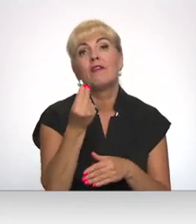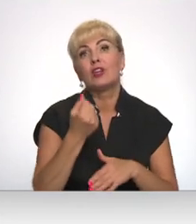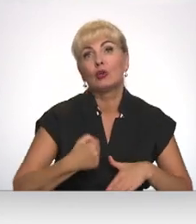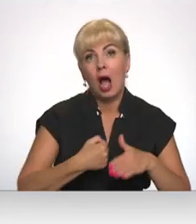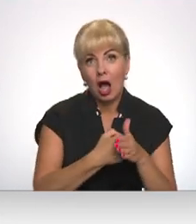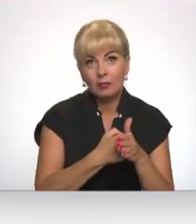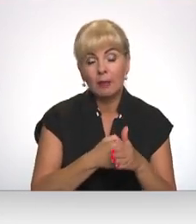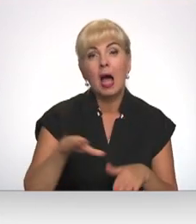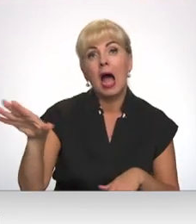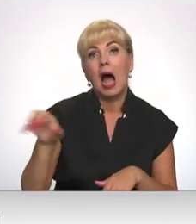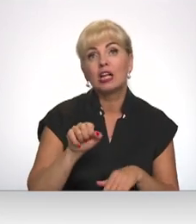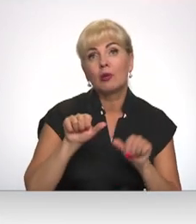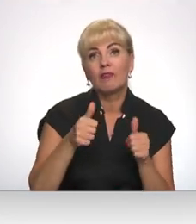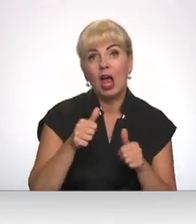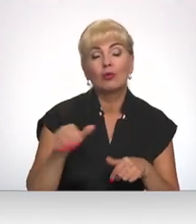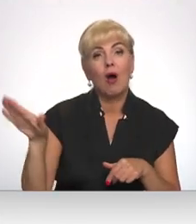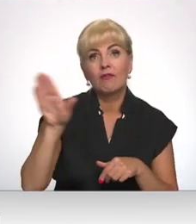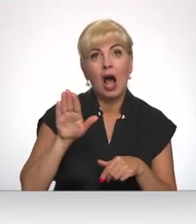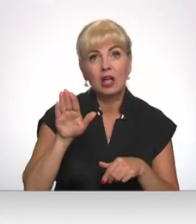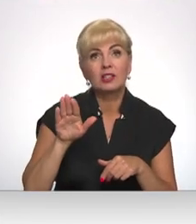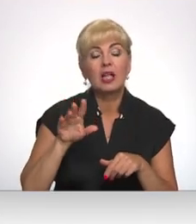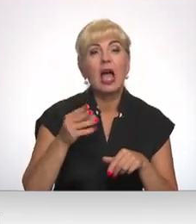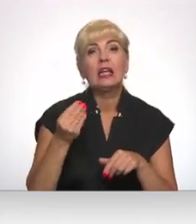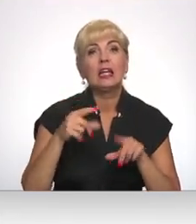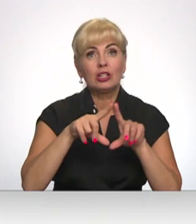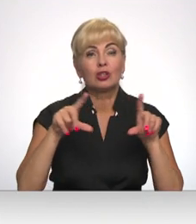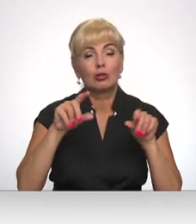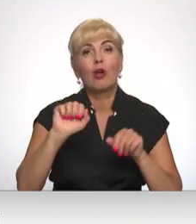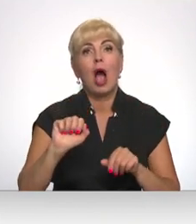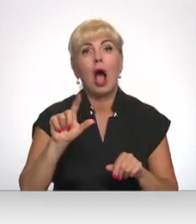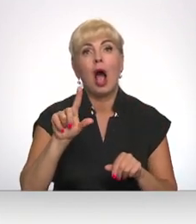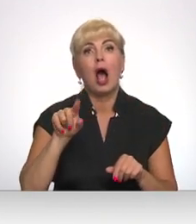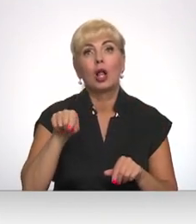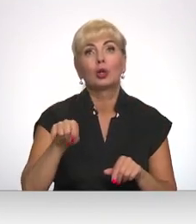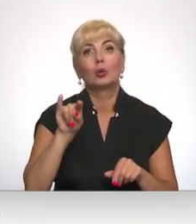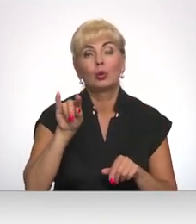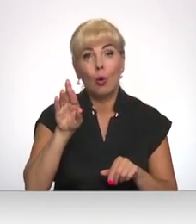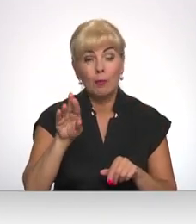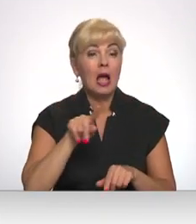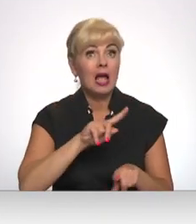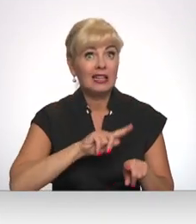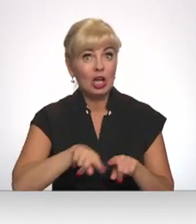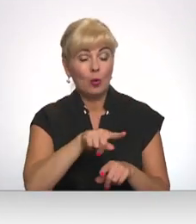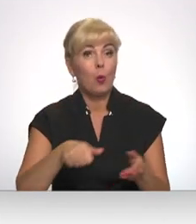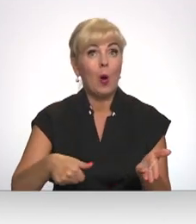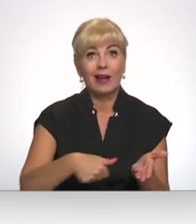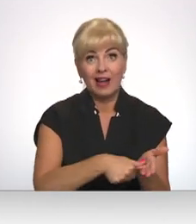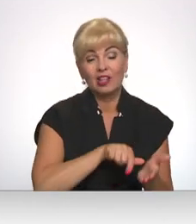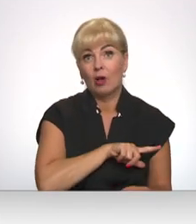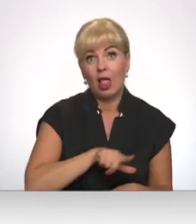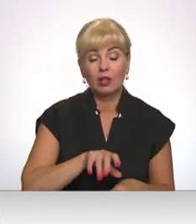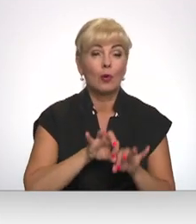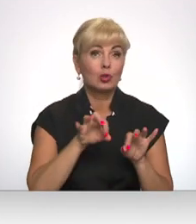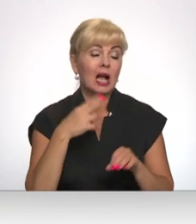atbalstu aizdevumu veidā no valsts finanšu institūcijas Altum. Ja viņš tikko ir reģistrējies Latvijā un uzsāk